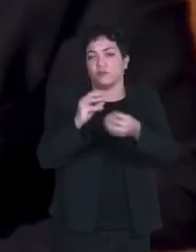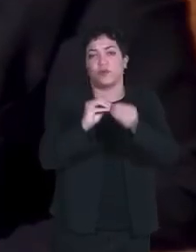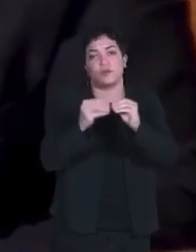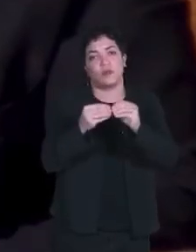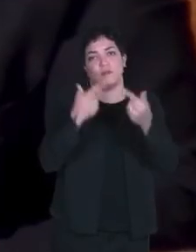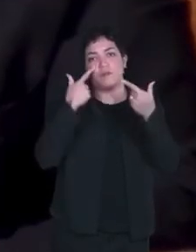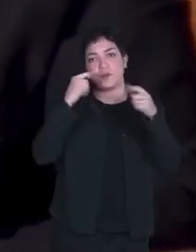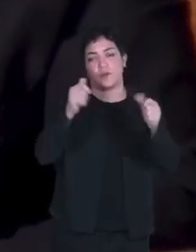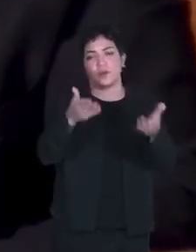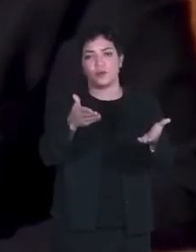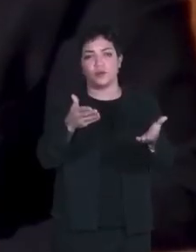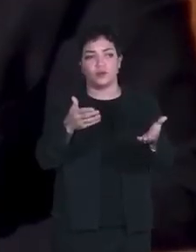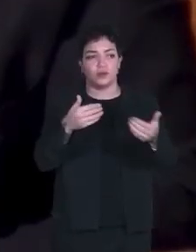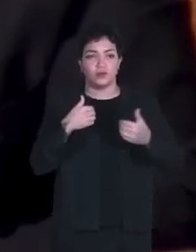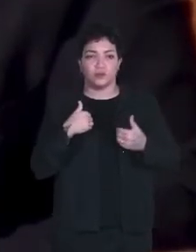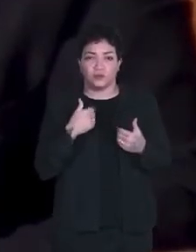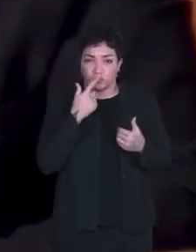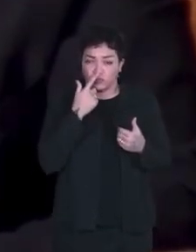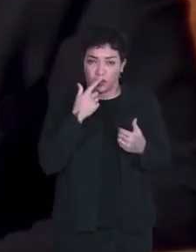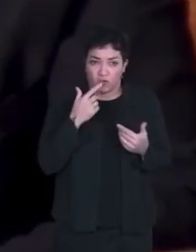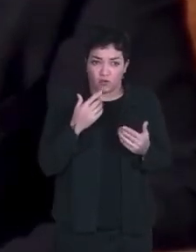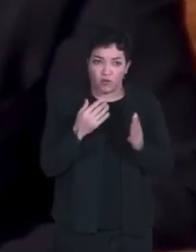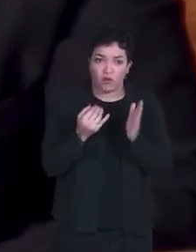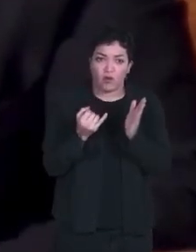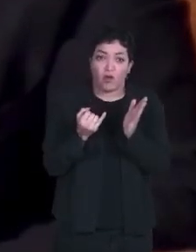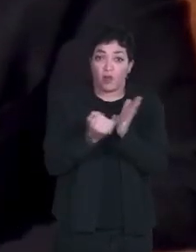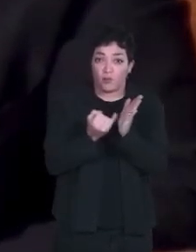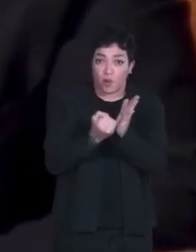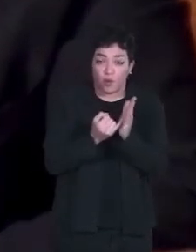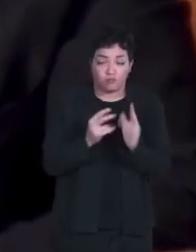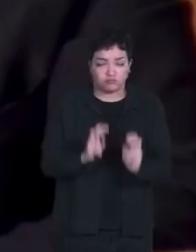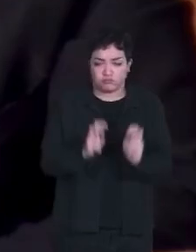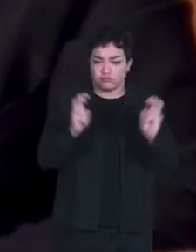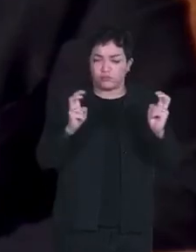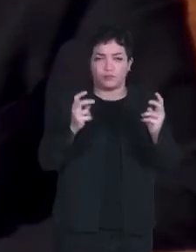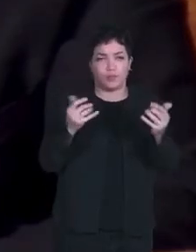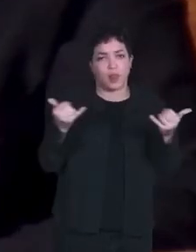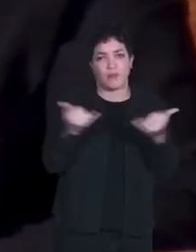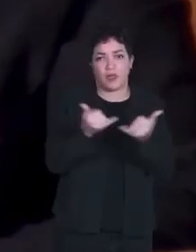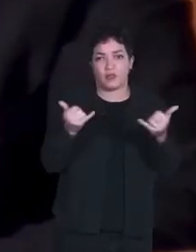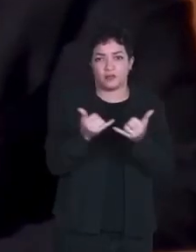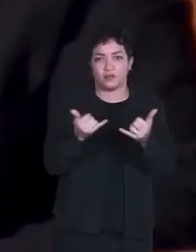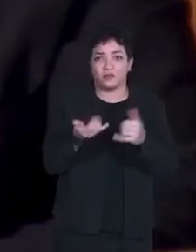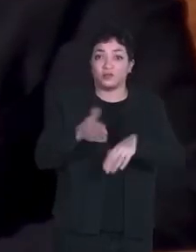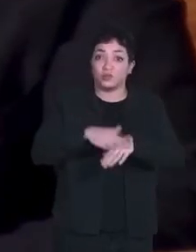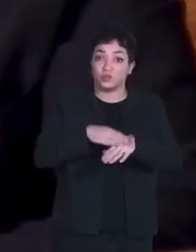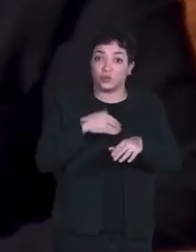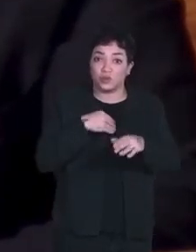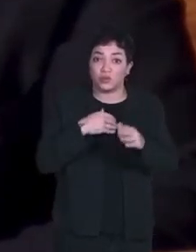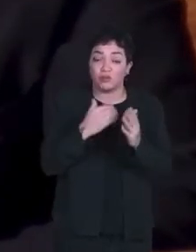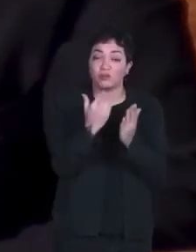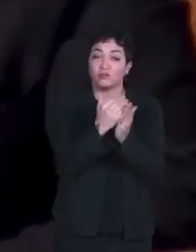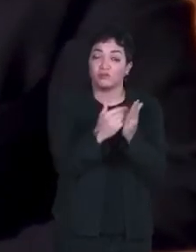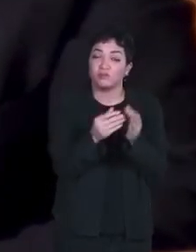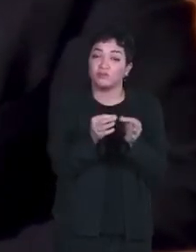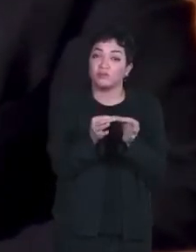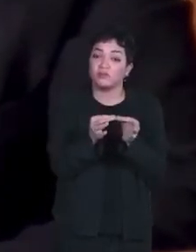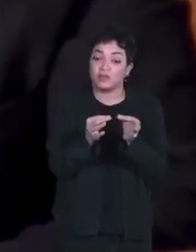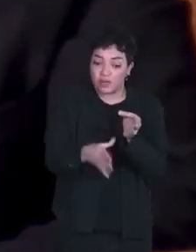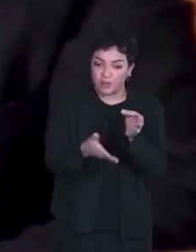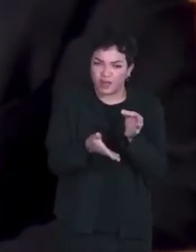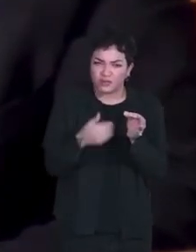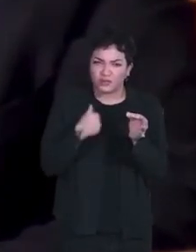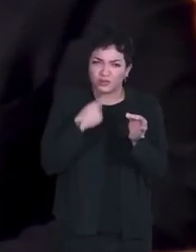nous considérons qu'on n'est pas obligé d'augmenter les impôts. Or, quand on lit la délibération, on sent plutôt que c'est à quoi on nous prépare. Vous nous parlez